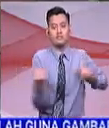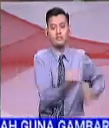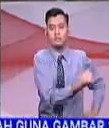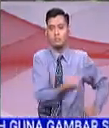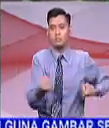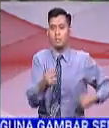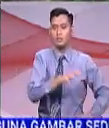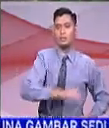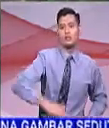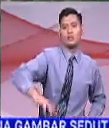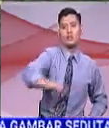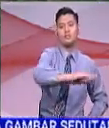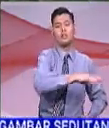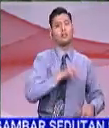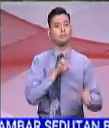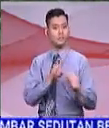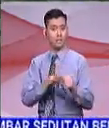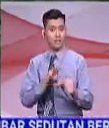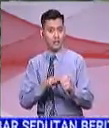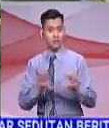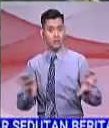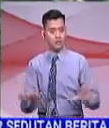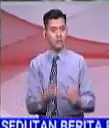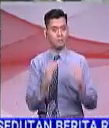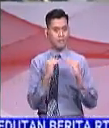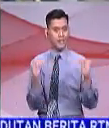Kelang secara berkala.